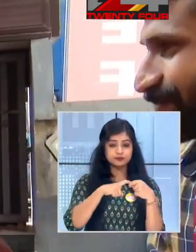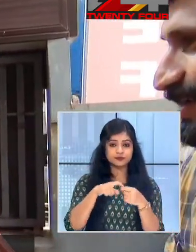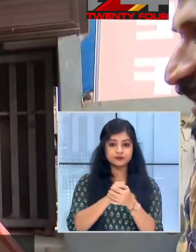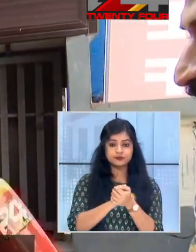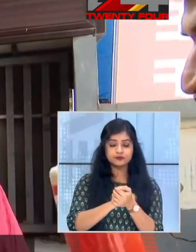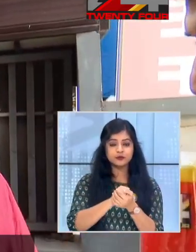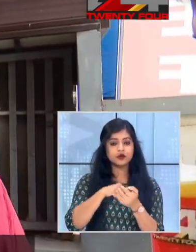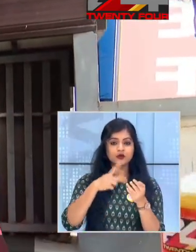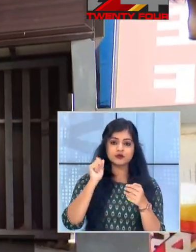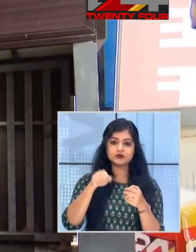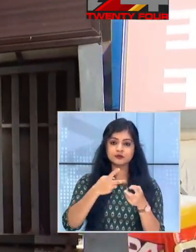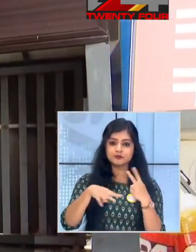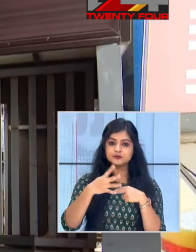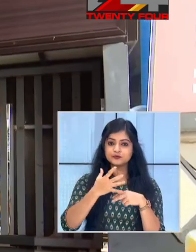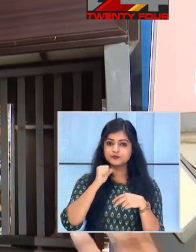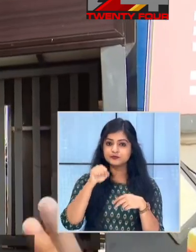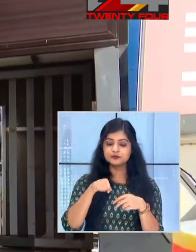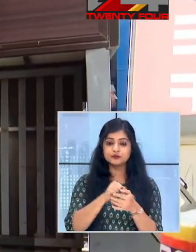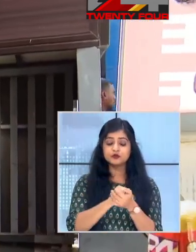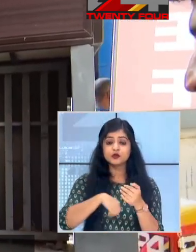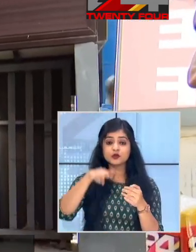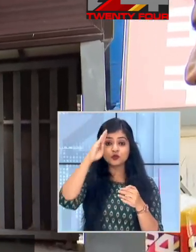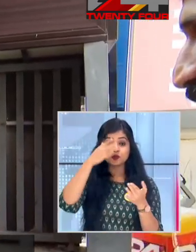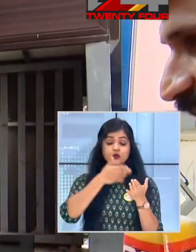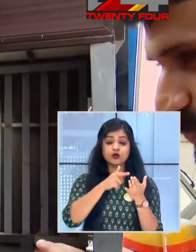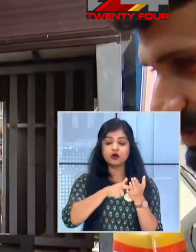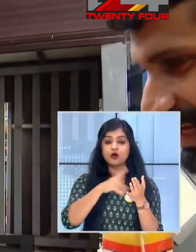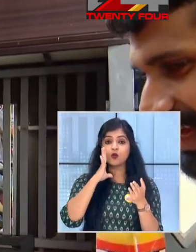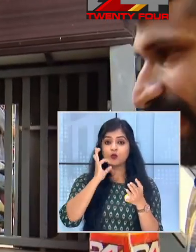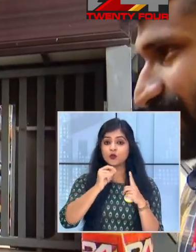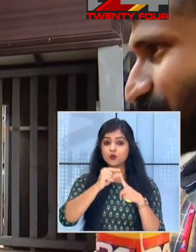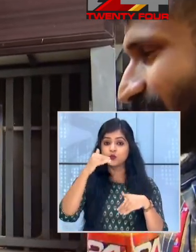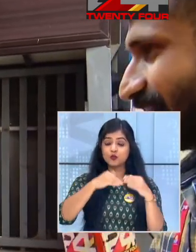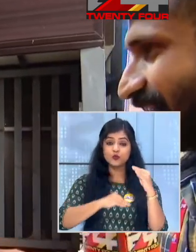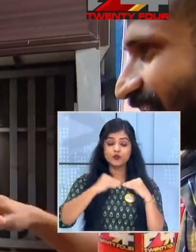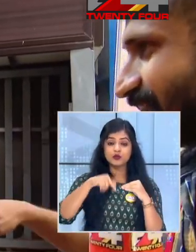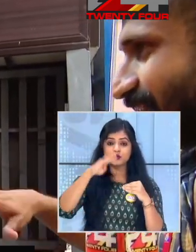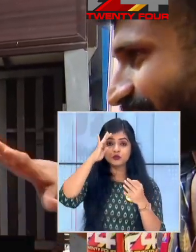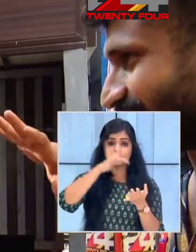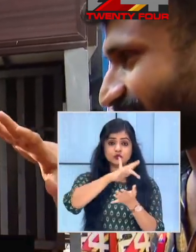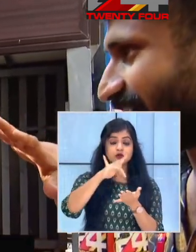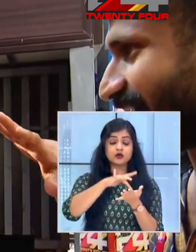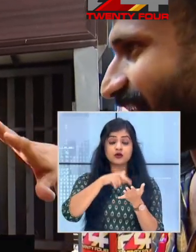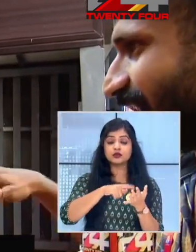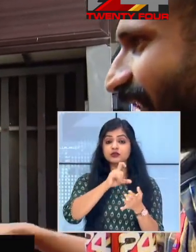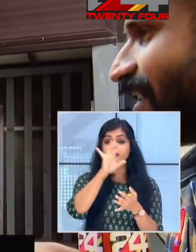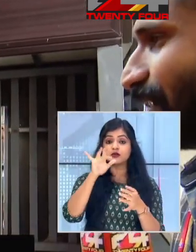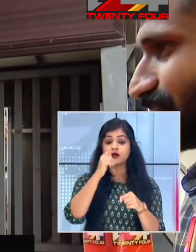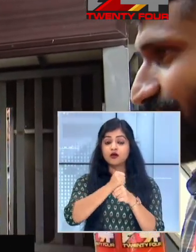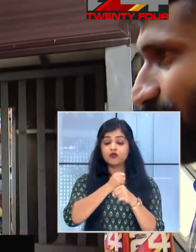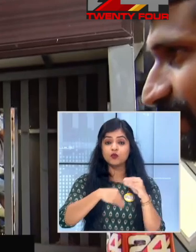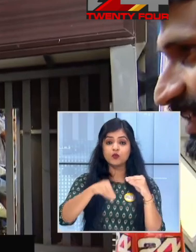തിരിച്ചു പിടിക്കും. തൃശ്ശൂരിനെ സംബന്ധിച്ചിടത്തോളം വലിയ രാഷ്ട്രീയ പ്രാധാന്യമുള്ള തെരഞ്ഞെടുപ്പാണ്. ഇപ്പോൾ തന്നെ തൃശ്ശൂർ കേന്ദ്രീകരിച്ച് കേന്ദ്ര സർക്കാരിന്റെ